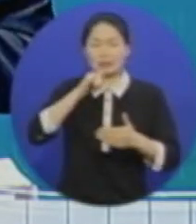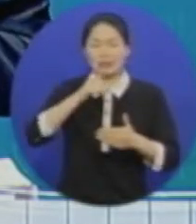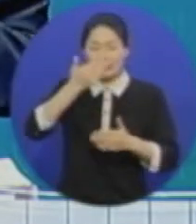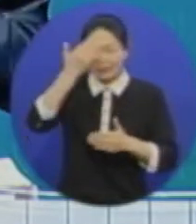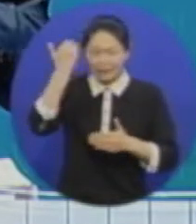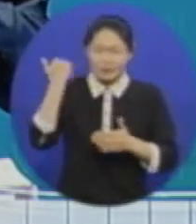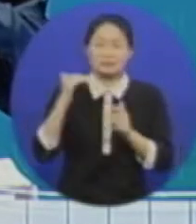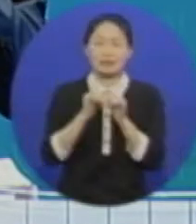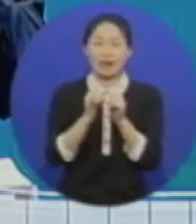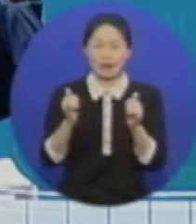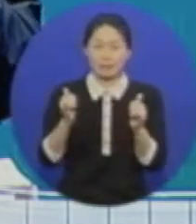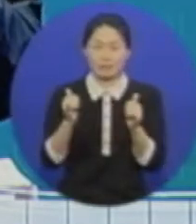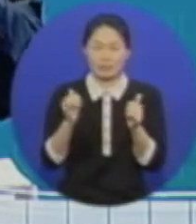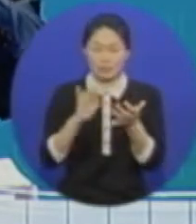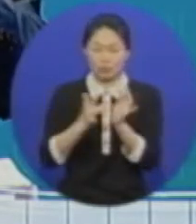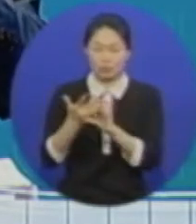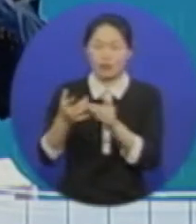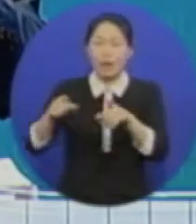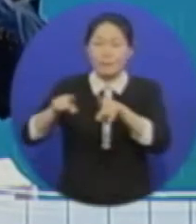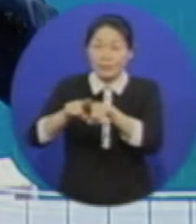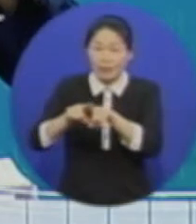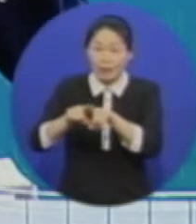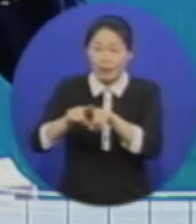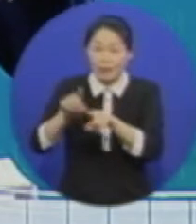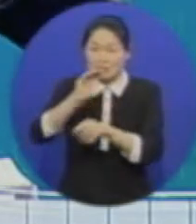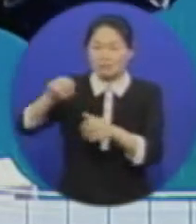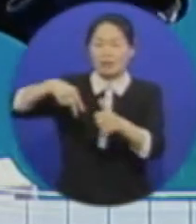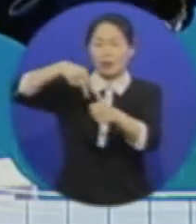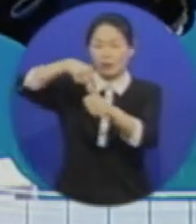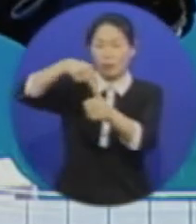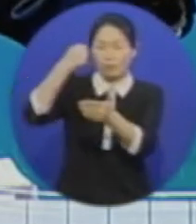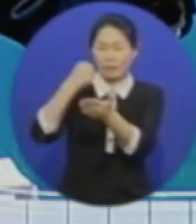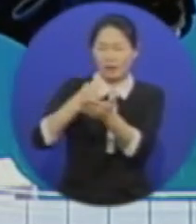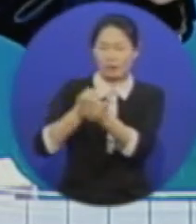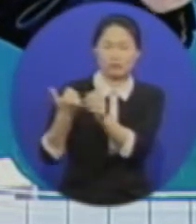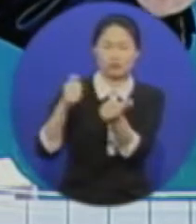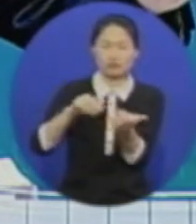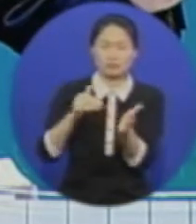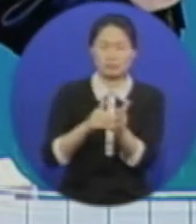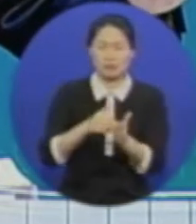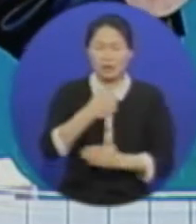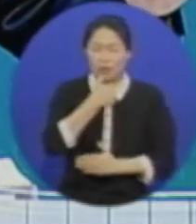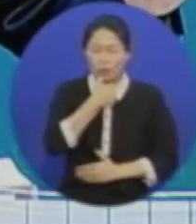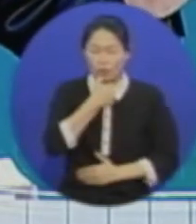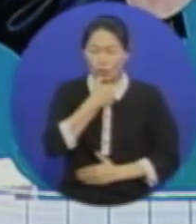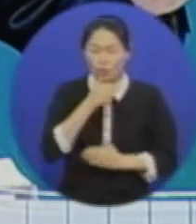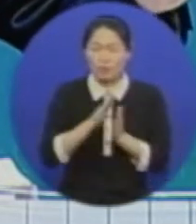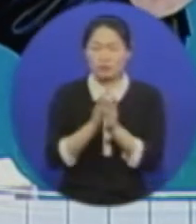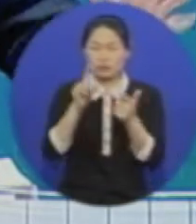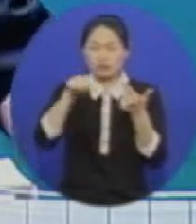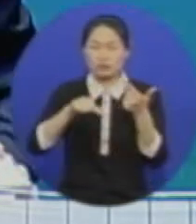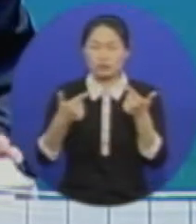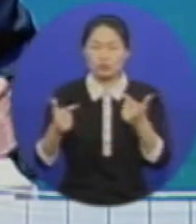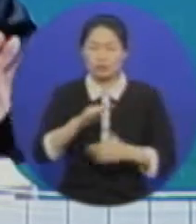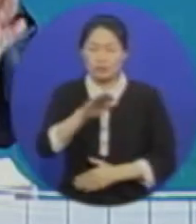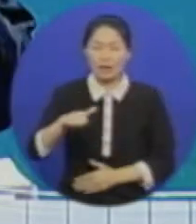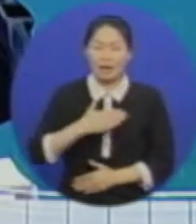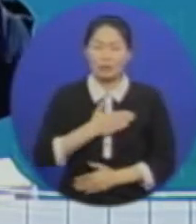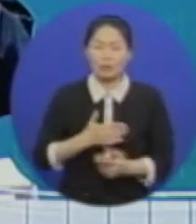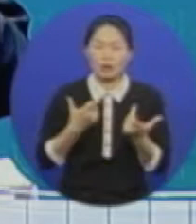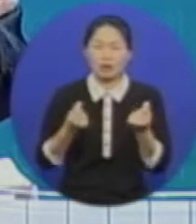옛사람이 예수님과 함께 십자가에 못 박혀 죽었습니다 로마서 6장 6절에 우리가 알거니와